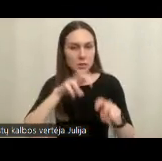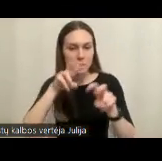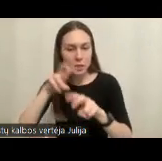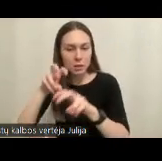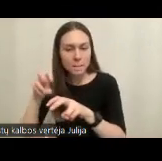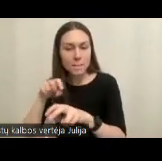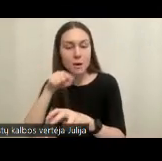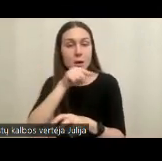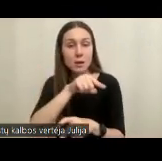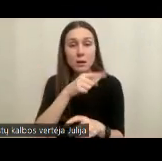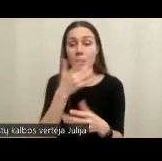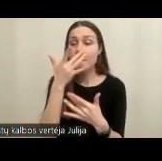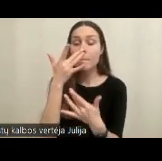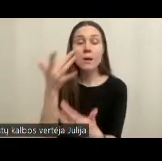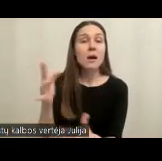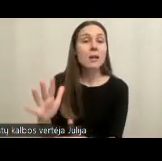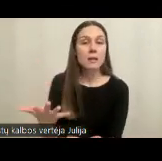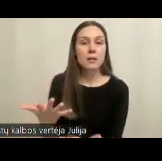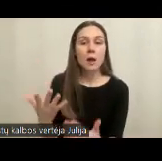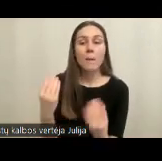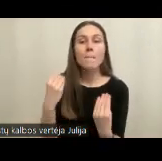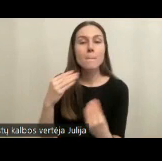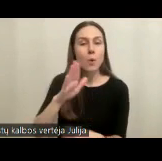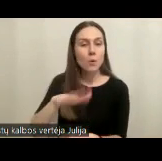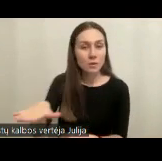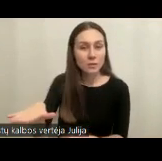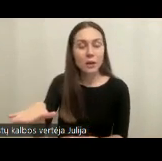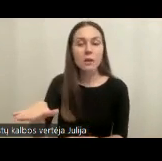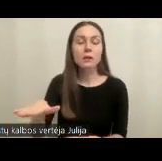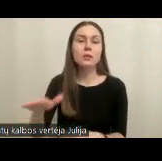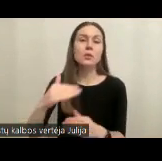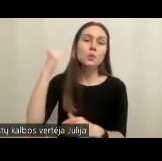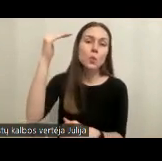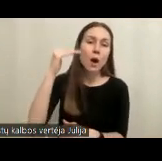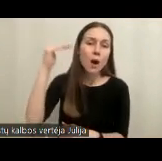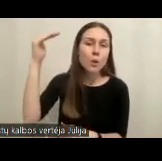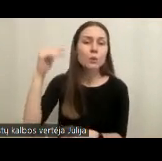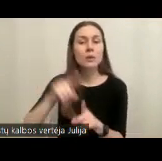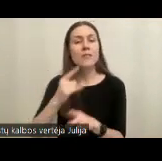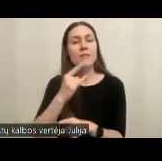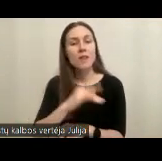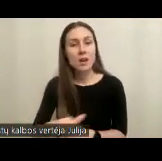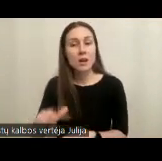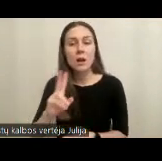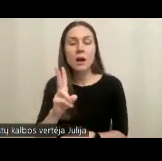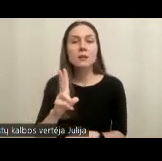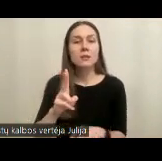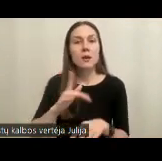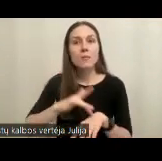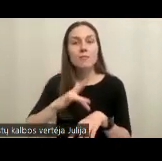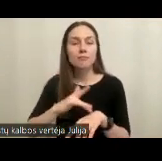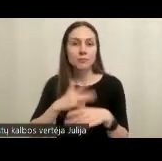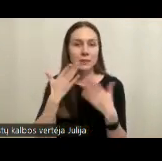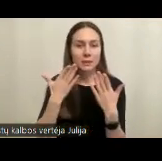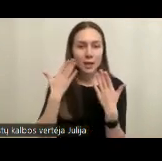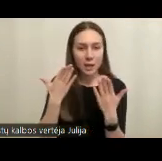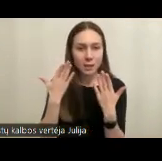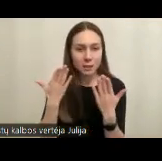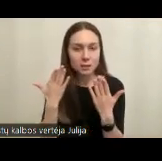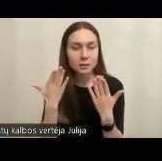rodo, kad mokiniai ir saugusieji, ir vaikai, kurie skaito savo malonumui,